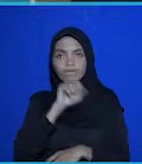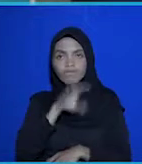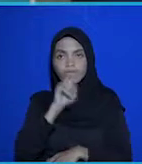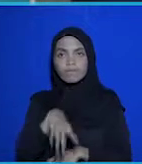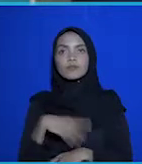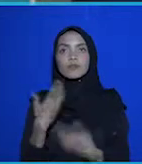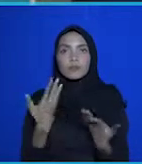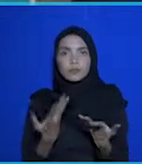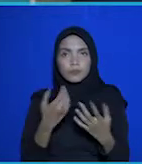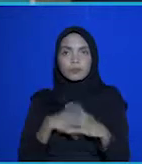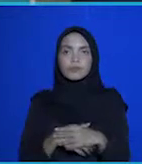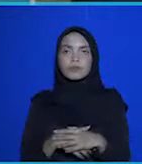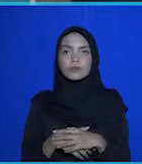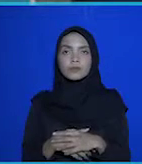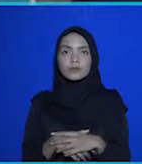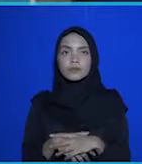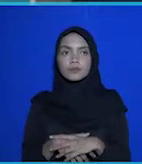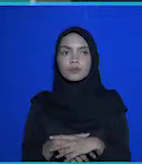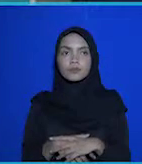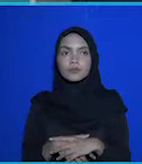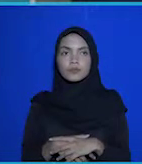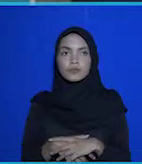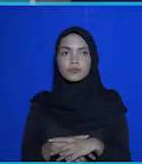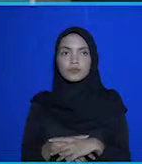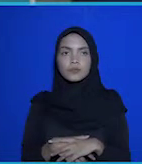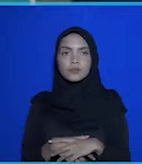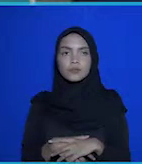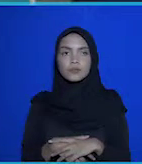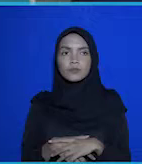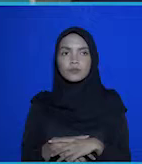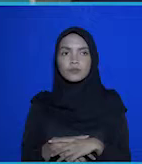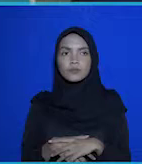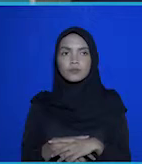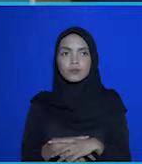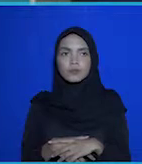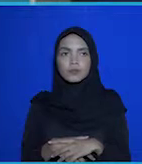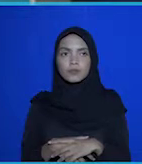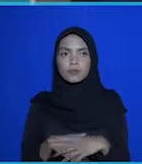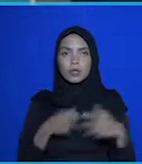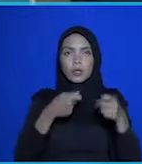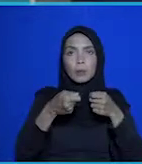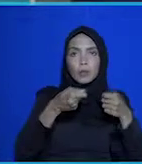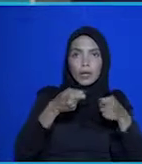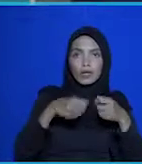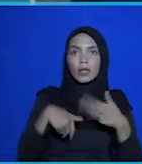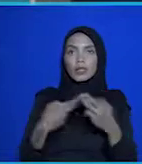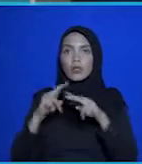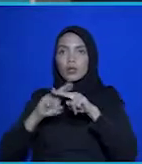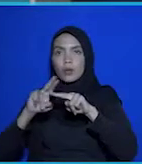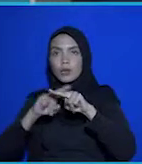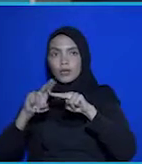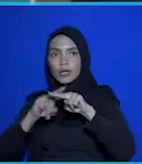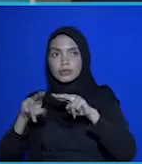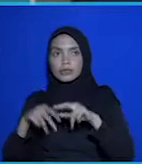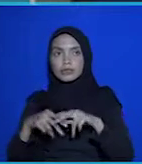2018 ini, bahwa dilakukan percepatan di dalam penanganan